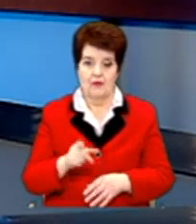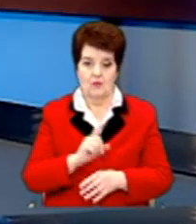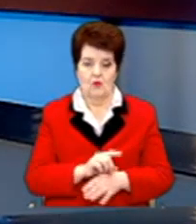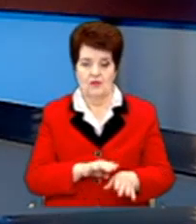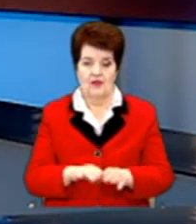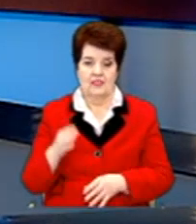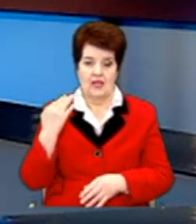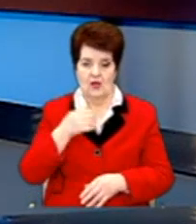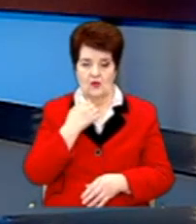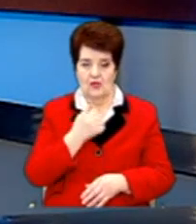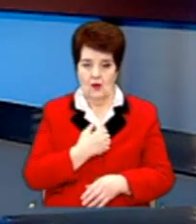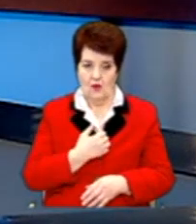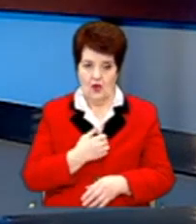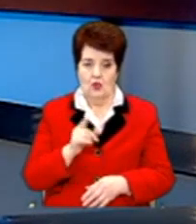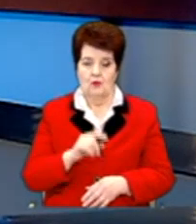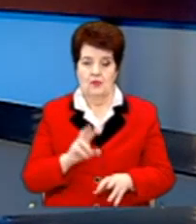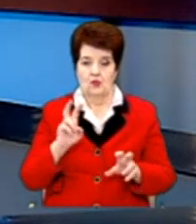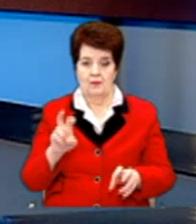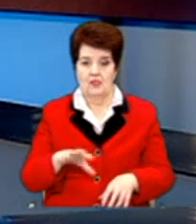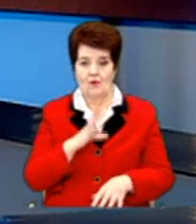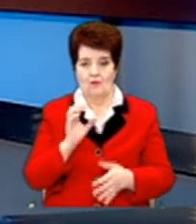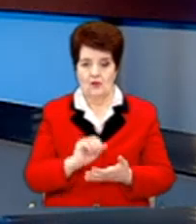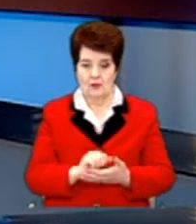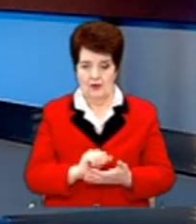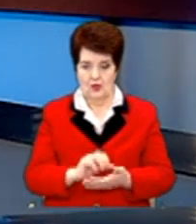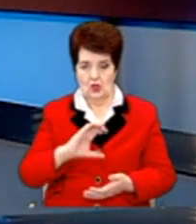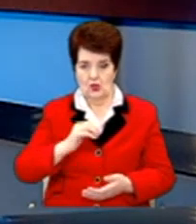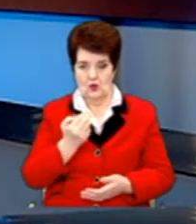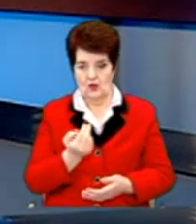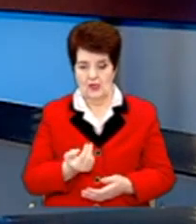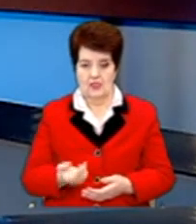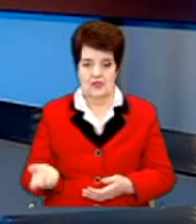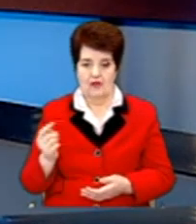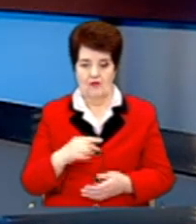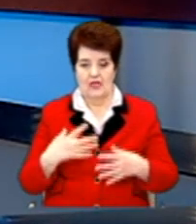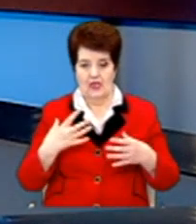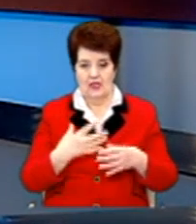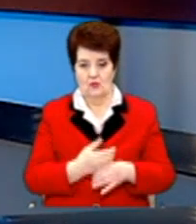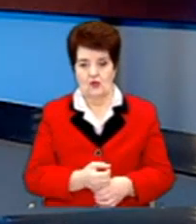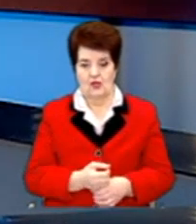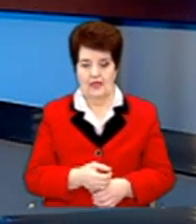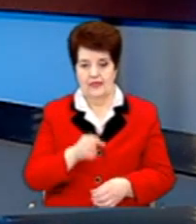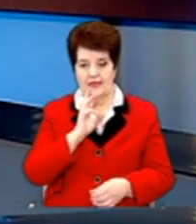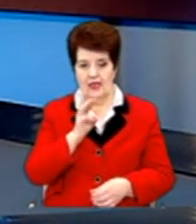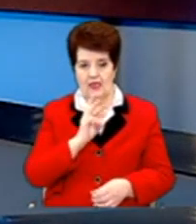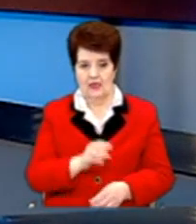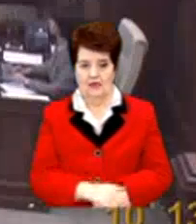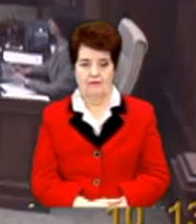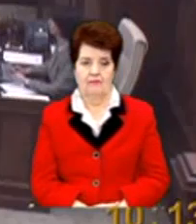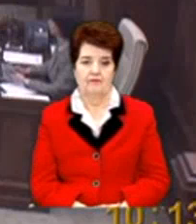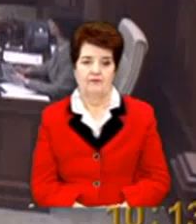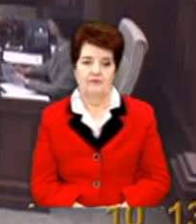anul trecut. Imediat după ce subiectul a apărut în presă, socialiștii au venit cu inițiativa de a reduce salariile parlamentarilor.